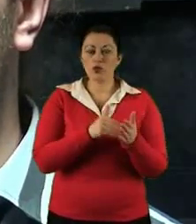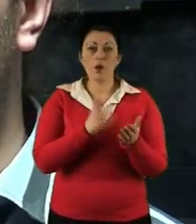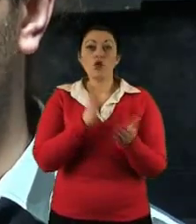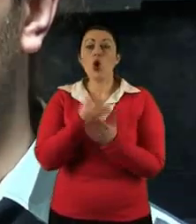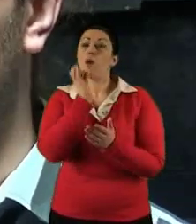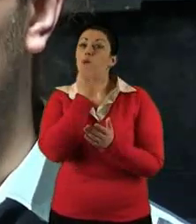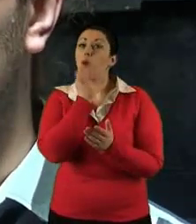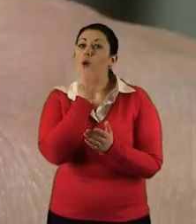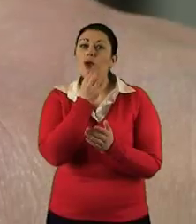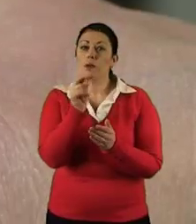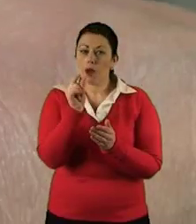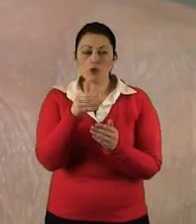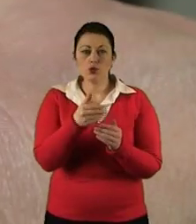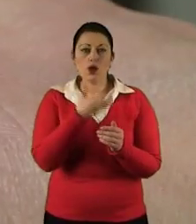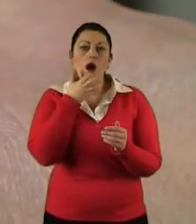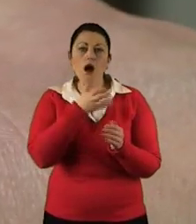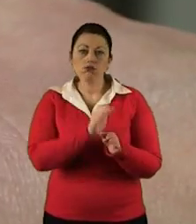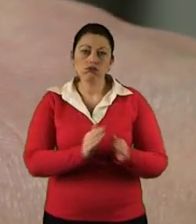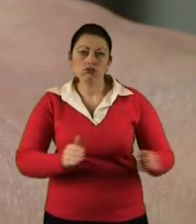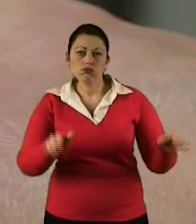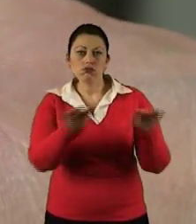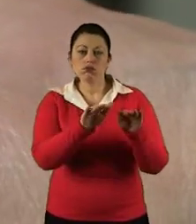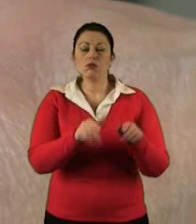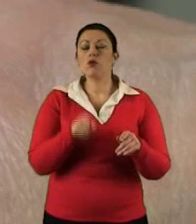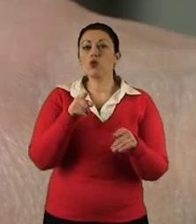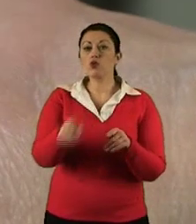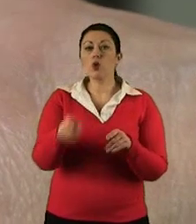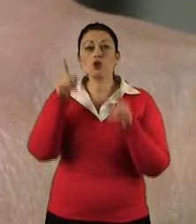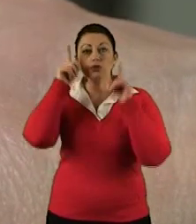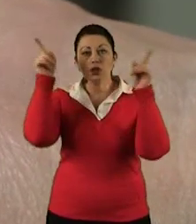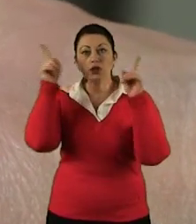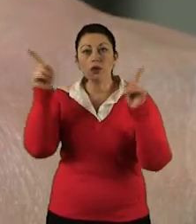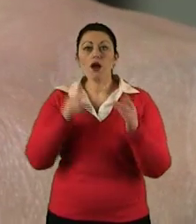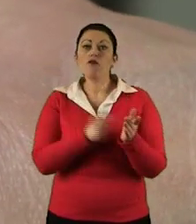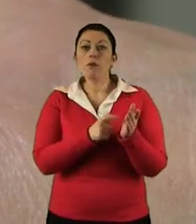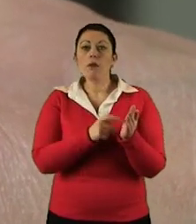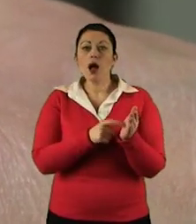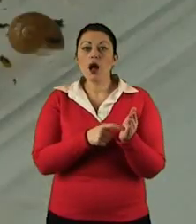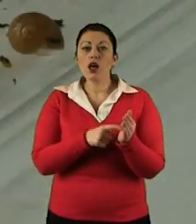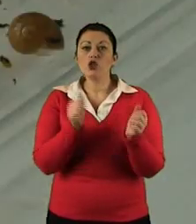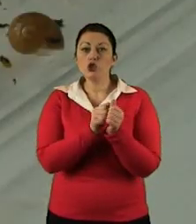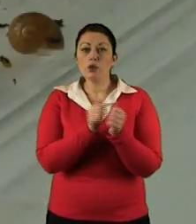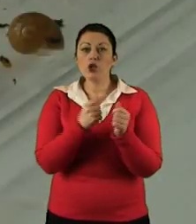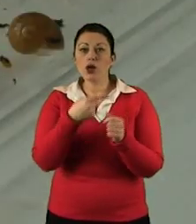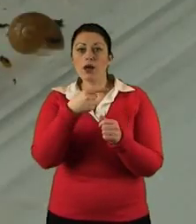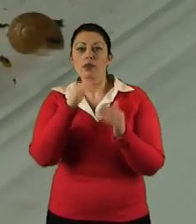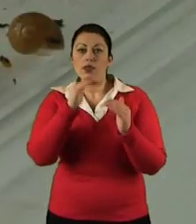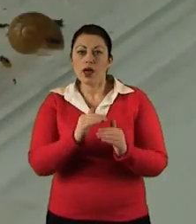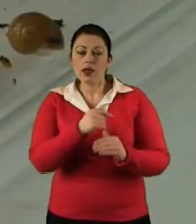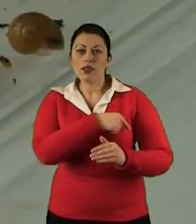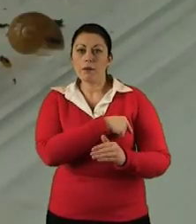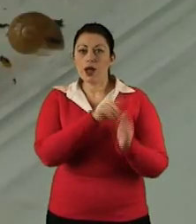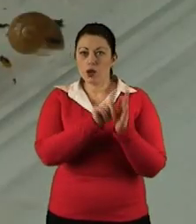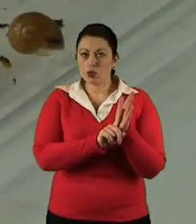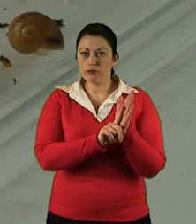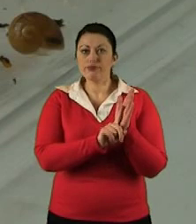ogrzewanych tunelach. Ślimaki tego gatunku wymagają zimowania w niższej temperaturze, kilka miesięcy w roku.